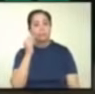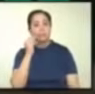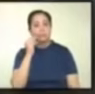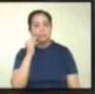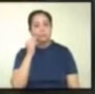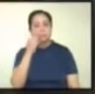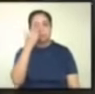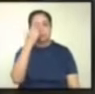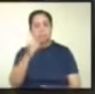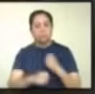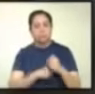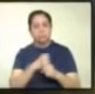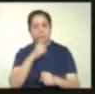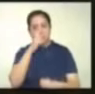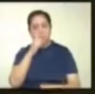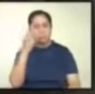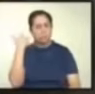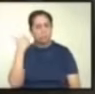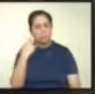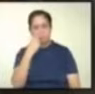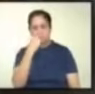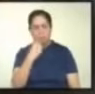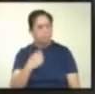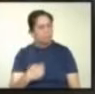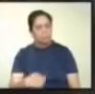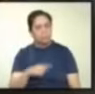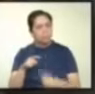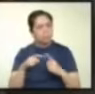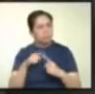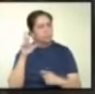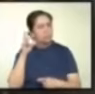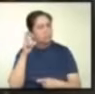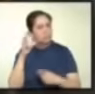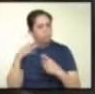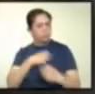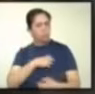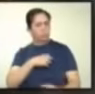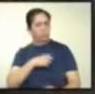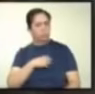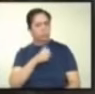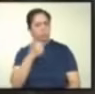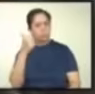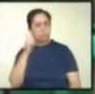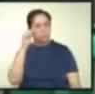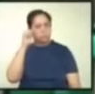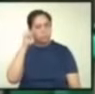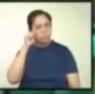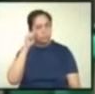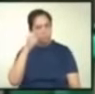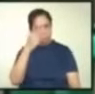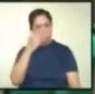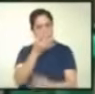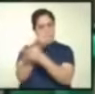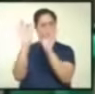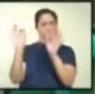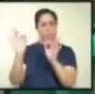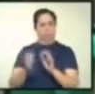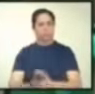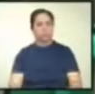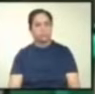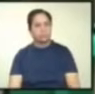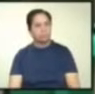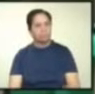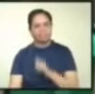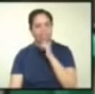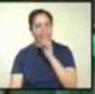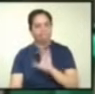na 5 taong gulang pa lang noon, napailing nang marinig ang pangalan ng mga pulis at iba pang Ampatuan na acquitted sa kaso.